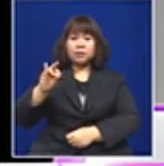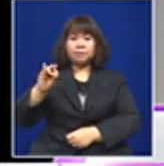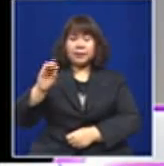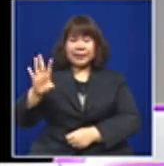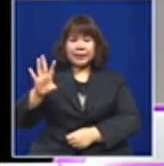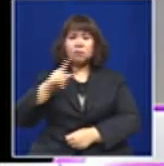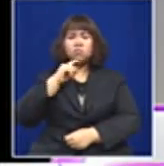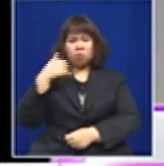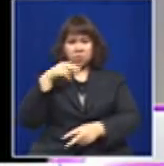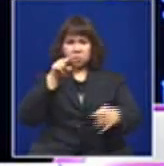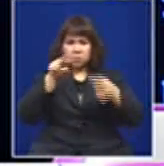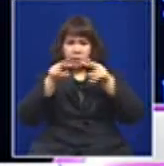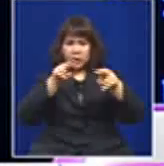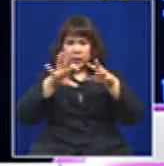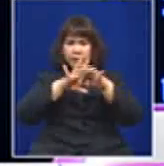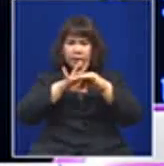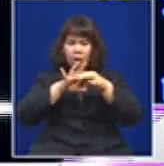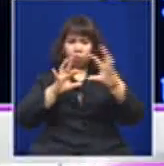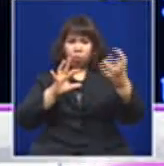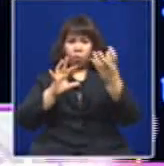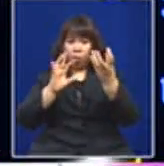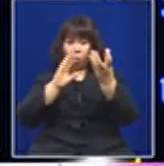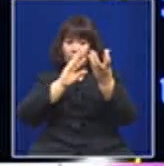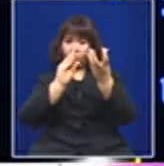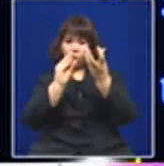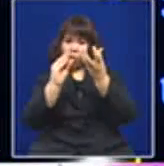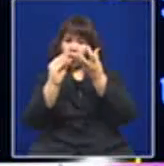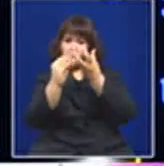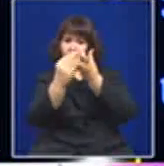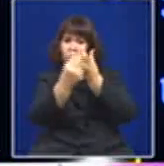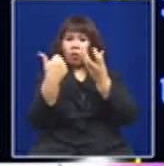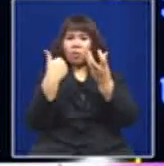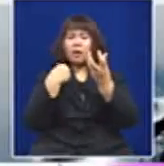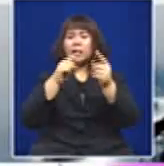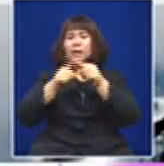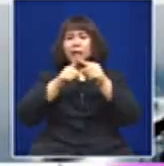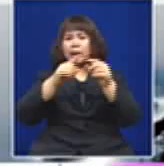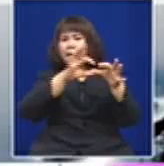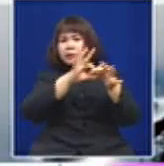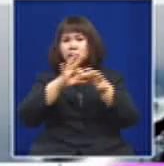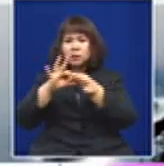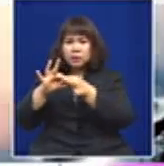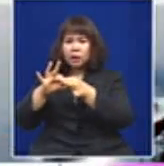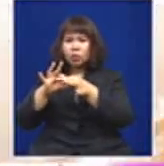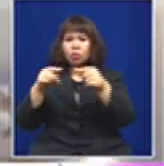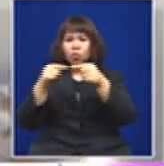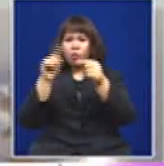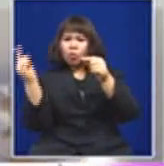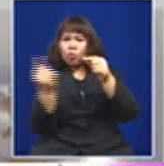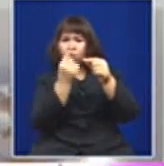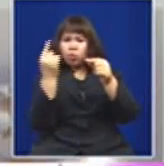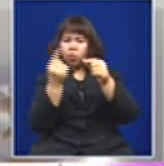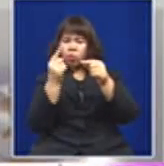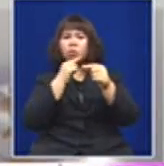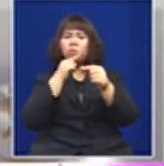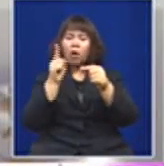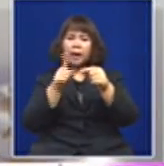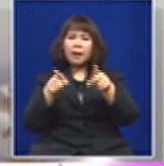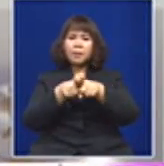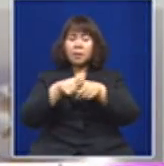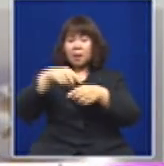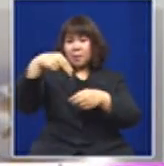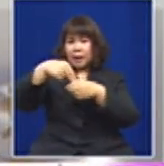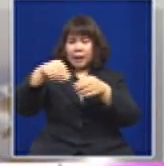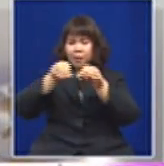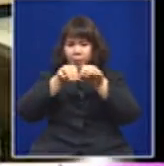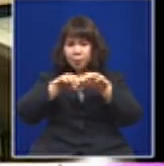ากการสังเกตการโคจรของดาวนิวตรอนคู่ที่พุ่งเข้าหากันเรื่อยๆเป็นรูปก้นหอยเนื่องจากสูญเสียพลังงานจากการ